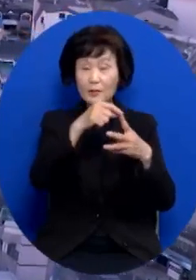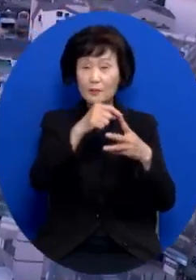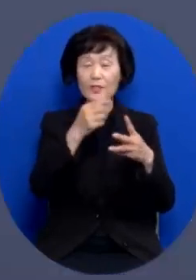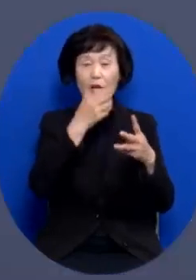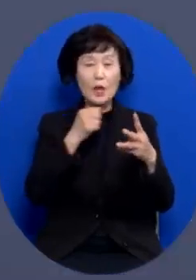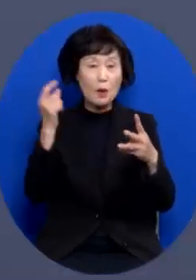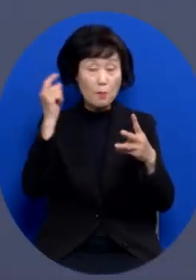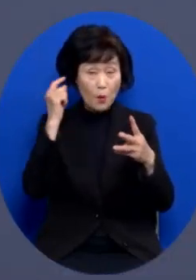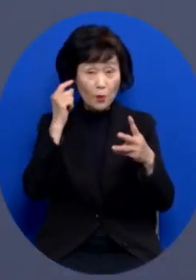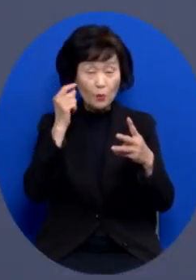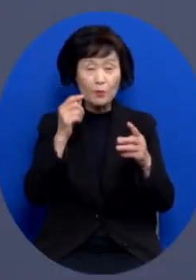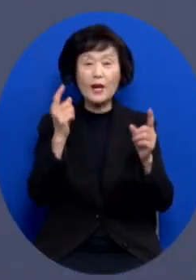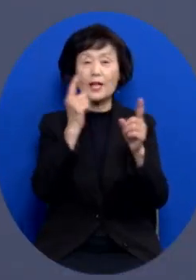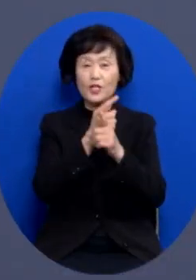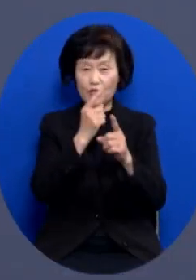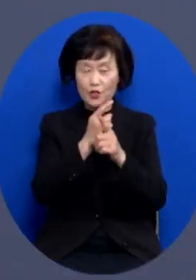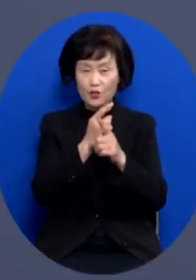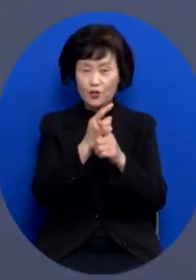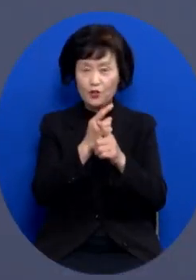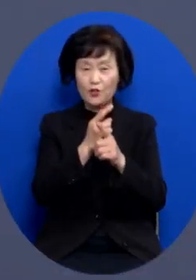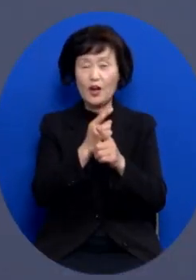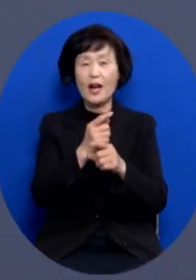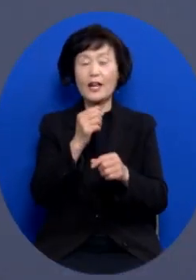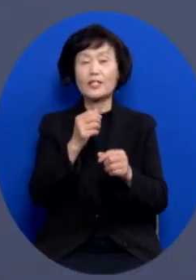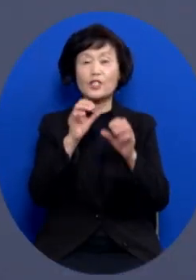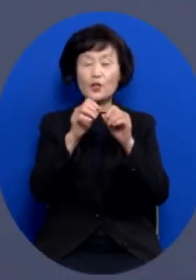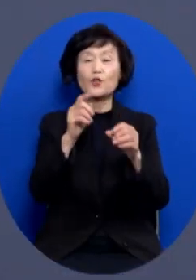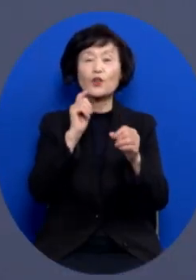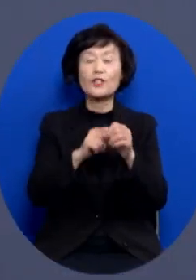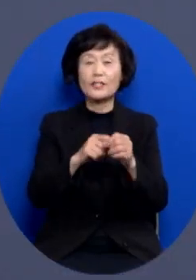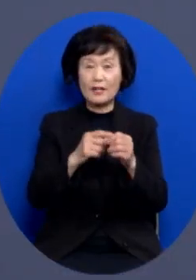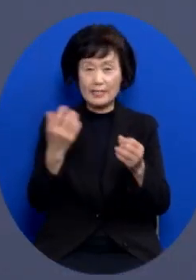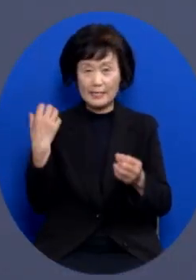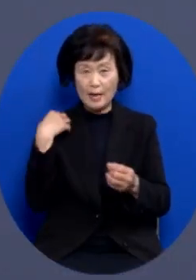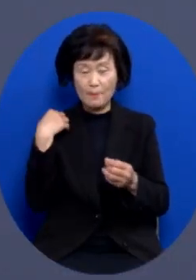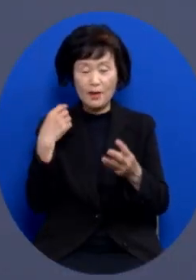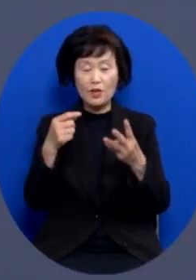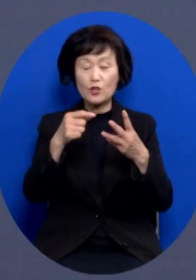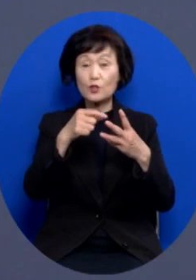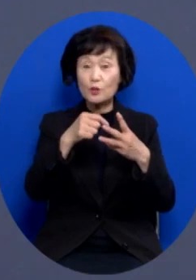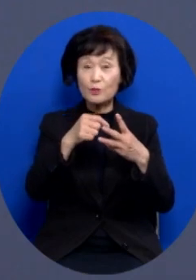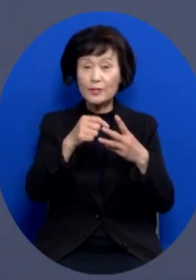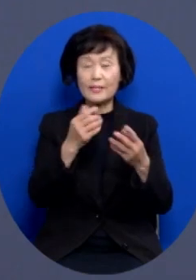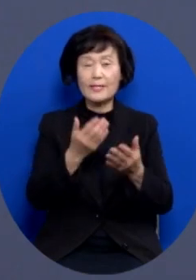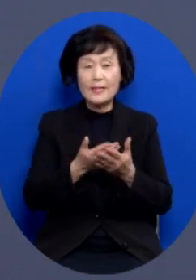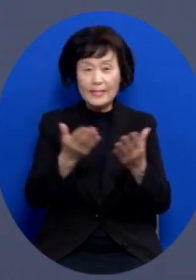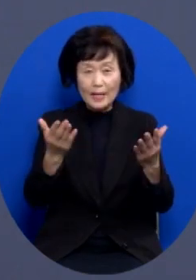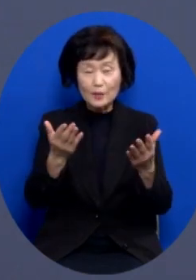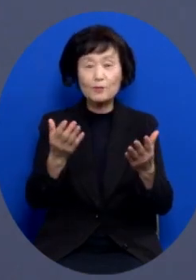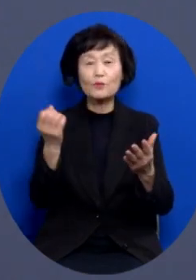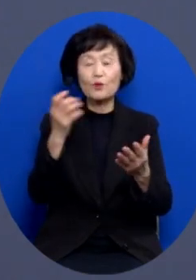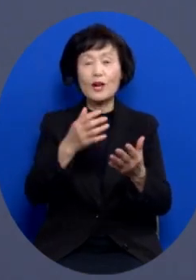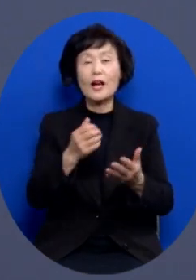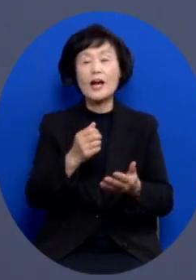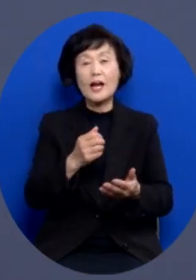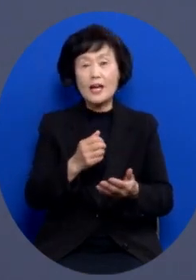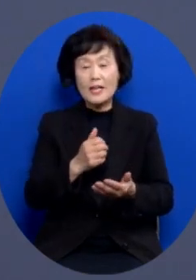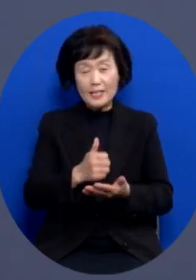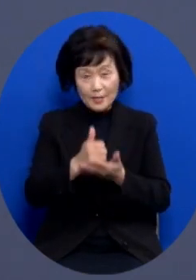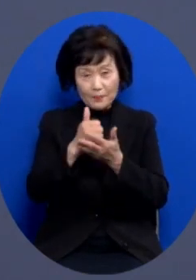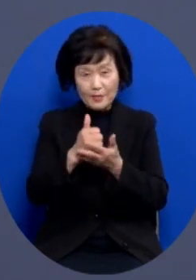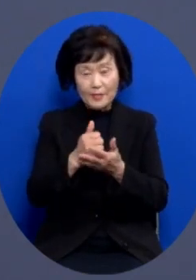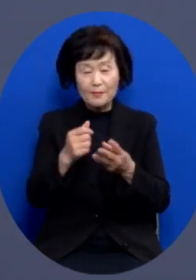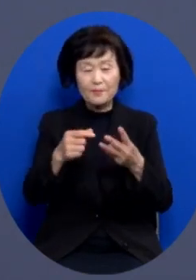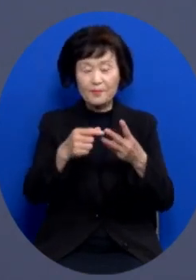복음과 치유를 선물하는 선교적 교회가 되자는 비전이 있고 두 번째는 나눔과 섬김을 선물하는 성